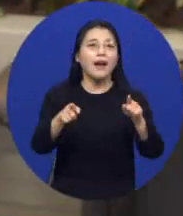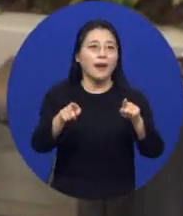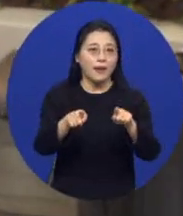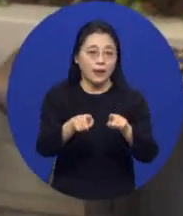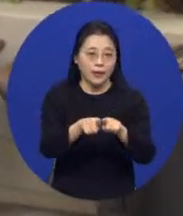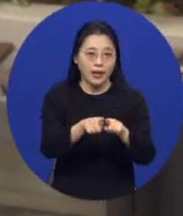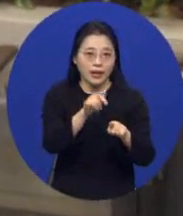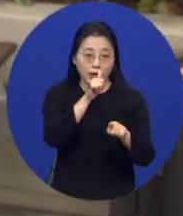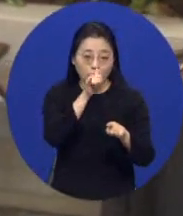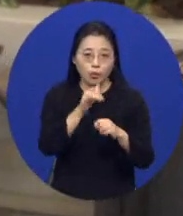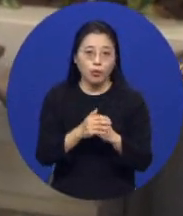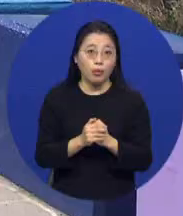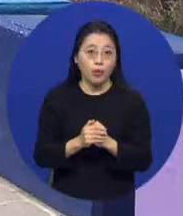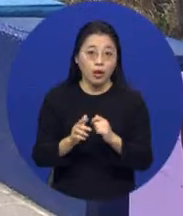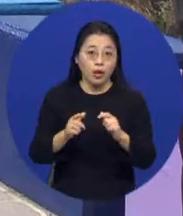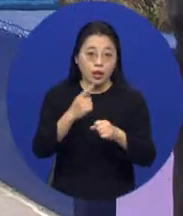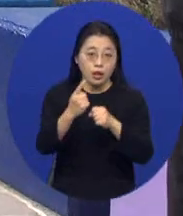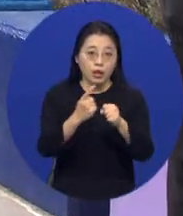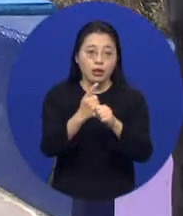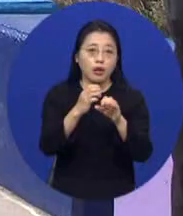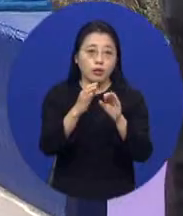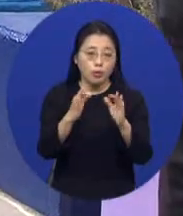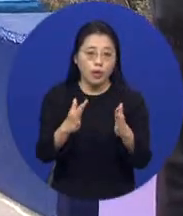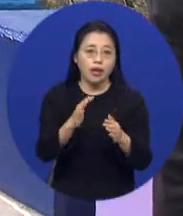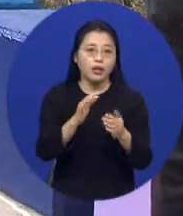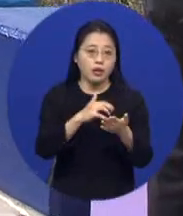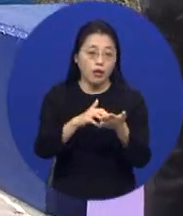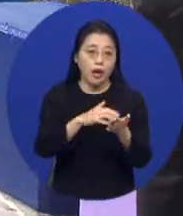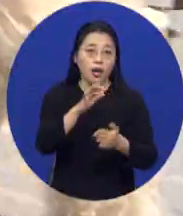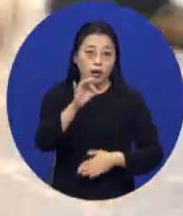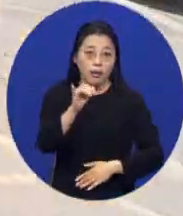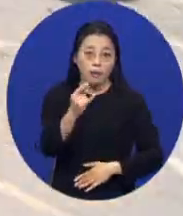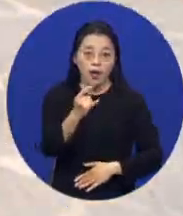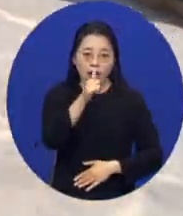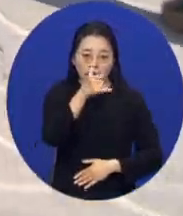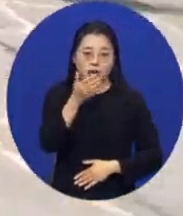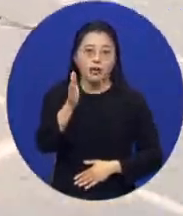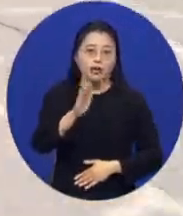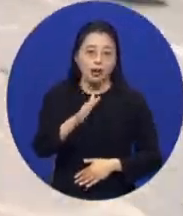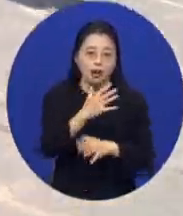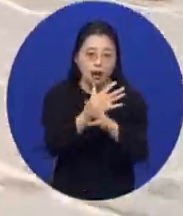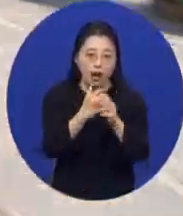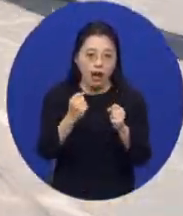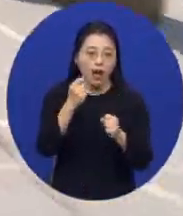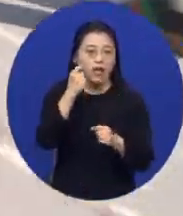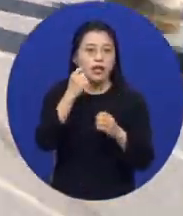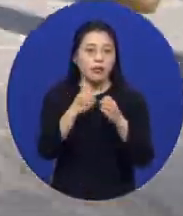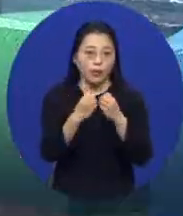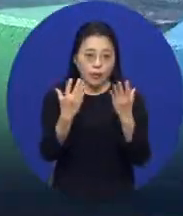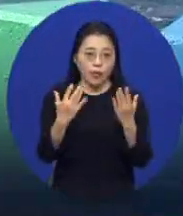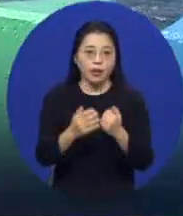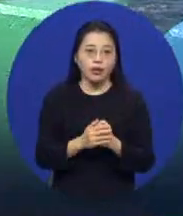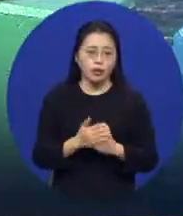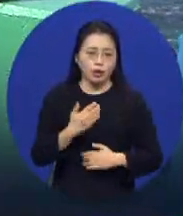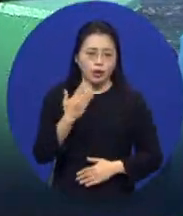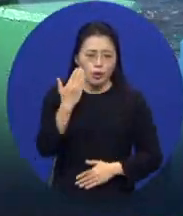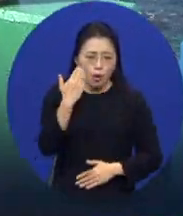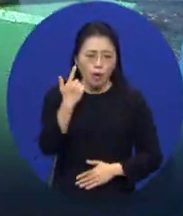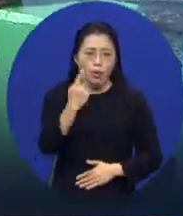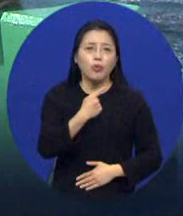열차례 예정된 상품은 벌써부터 예약 문의가 폭주할 정도입니다 오고 싶어도 못 왔는데